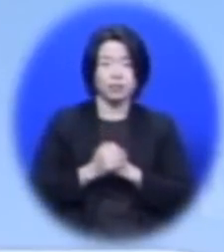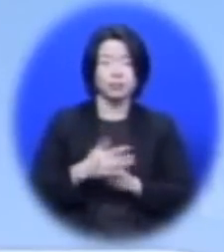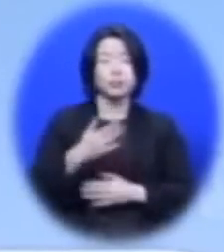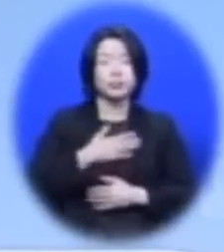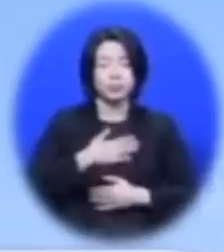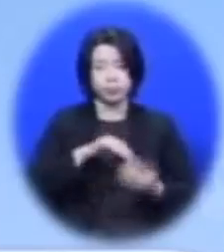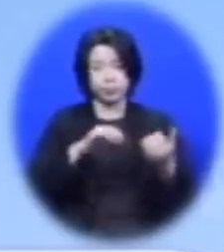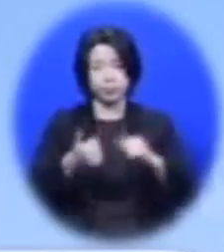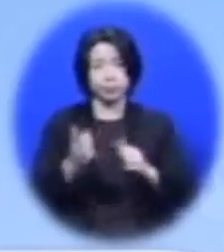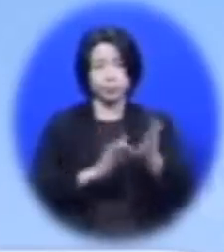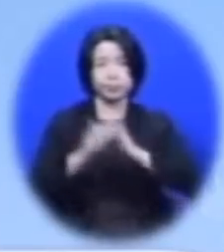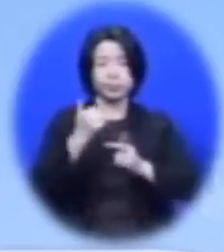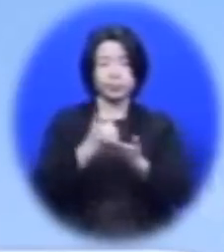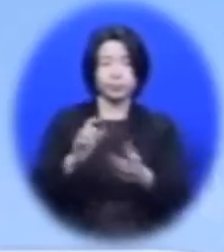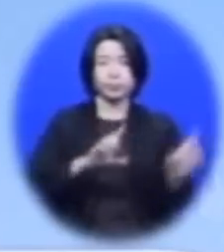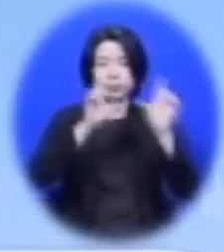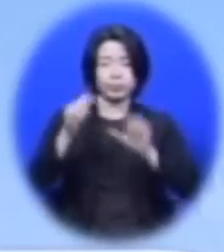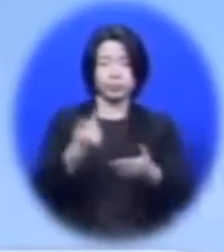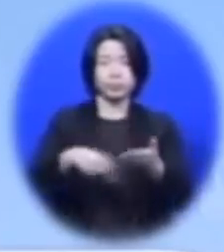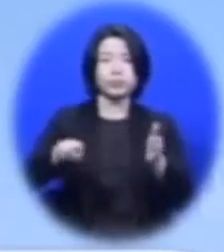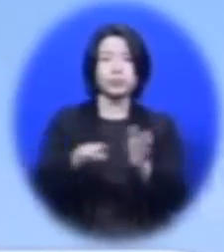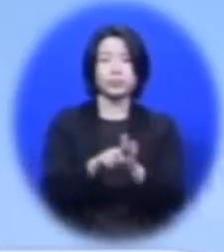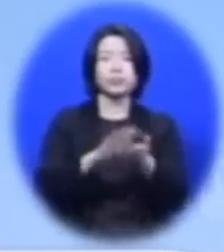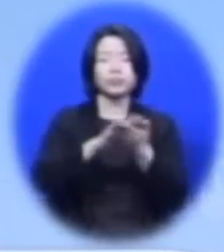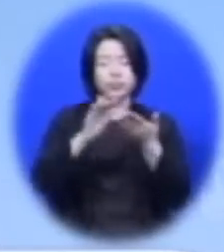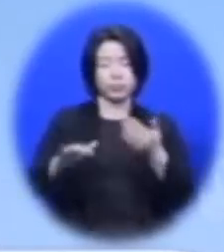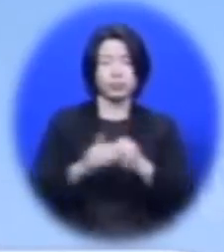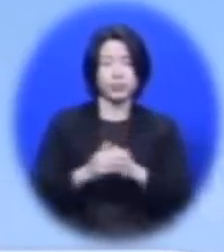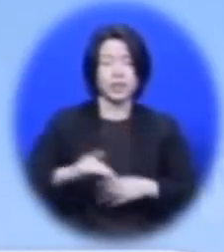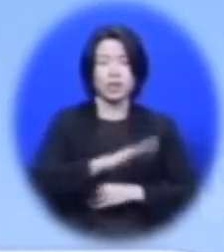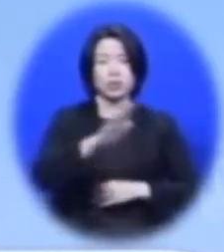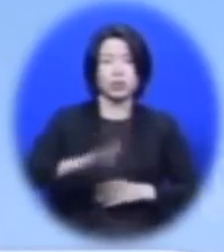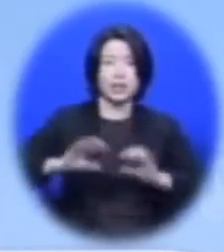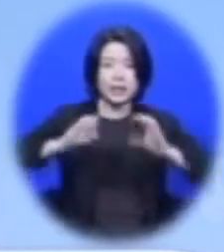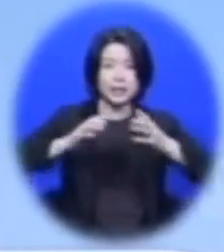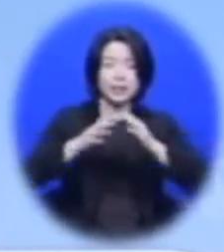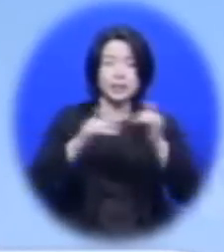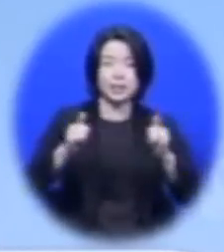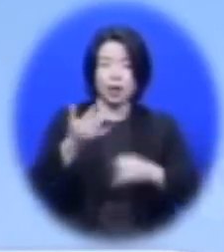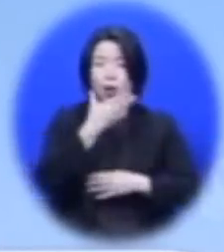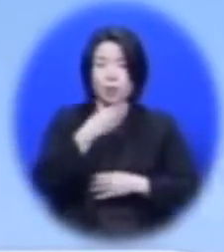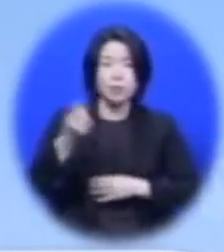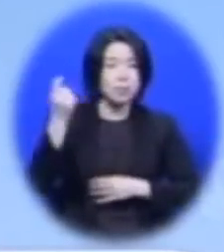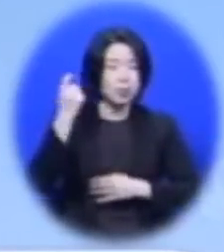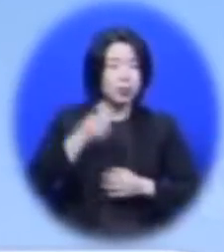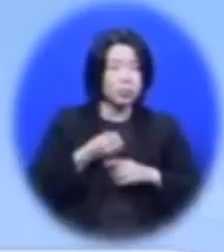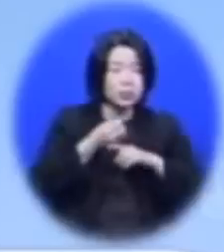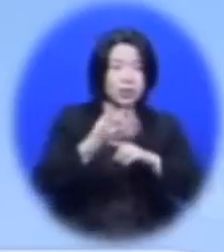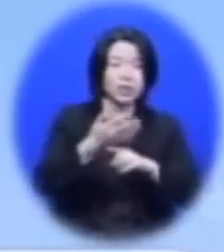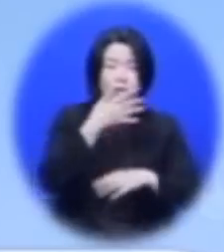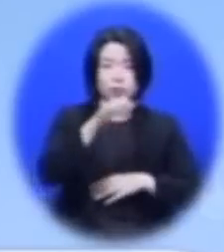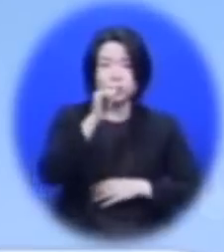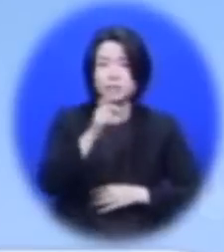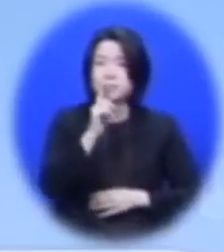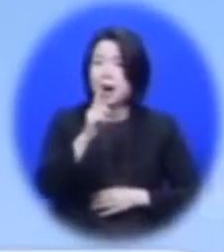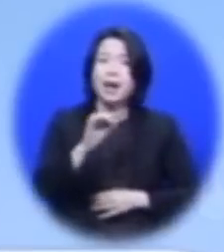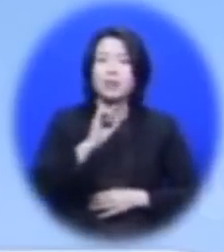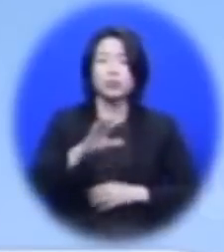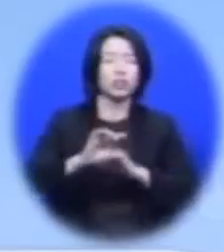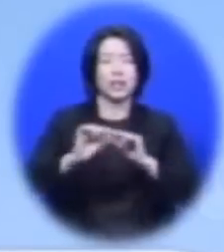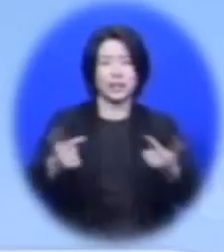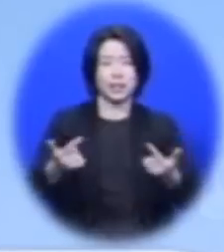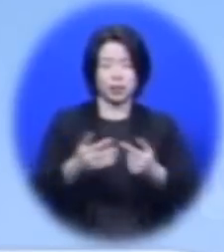나는 죽고 예수로 살기 위해서 그런 거죠. 우리가 세상 사람들에게 복음 전할 수 있는 방법이 말로만 전하는 게 아니지